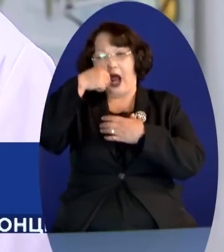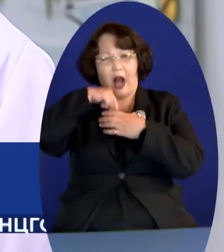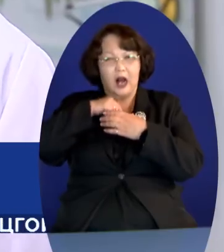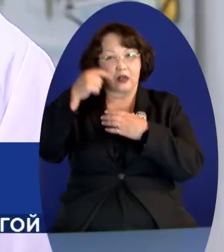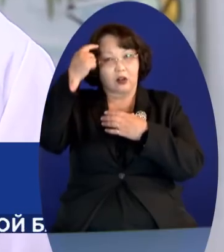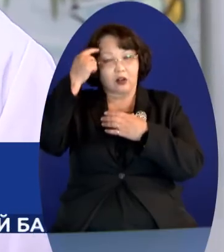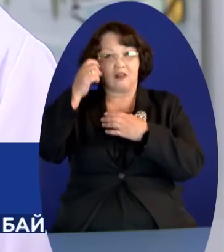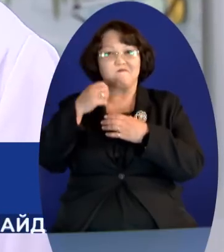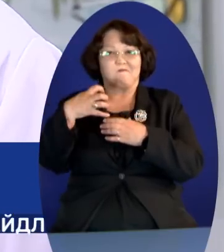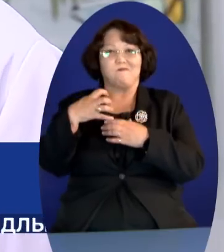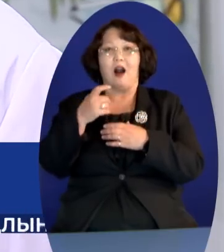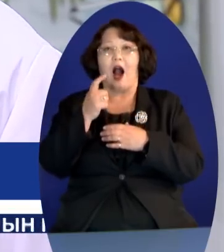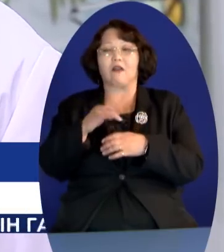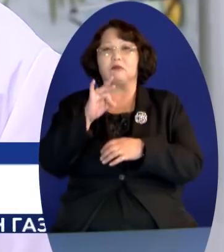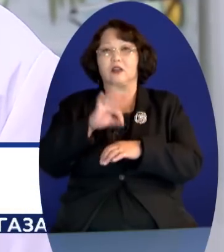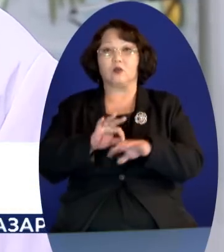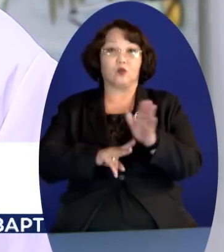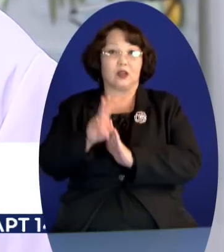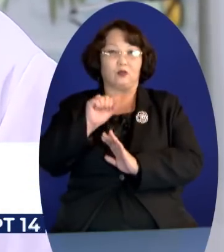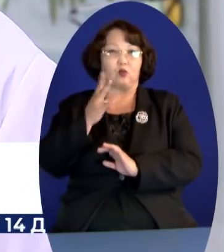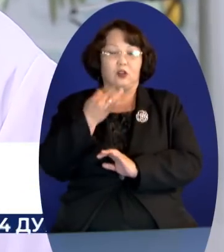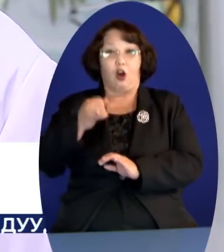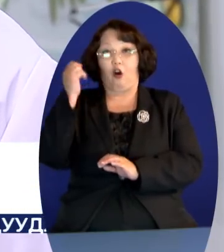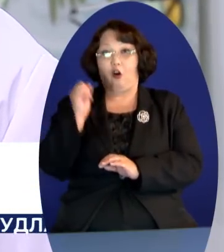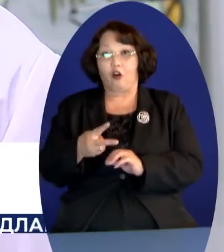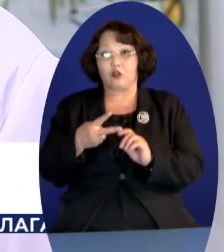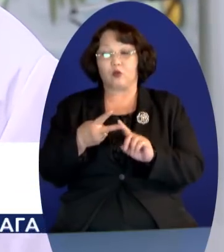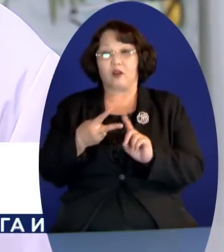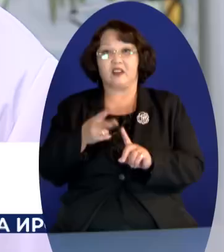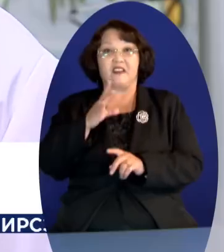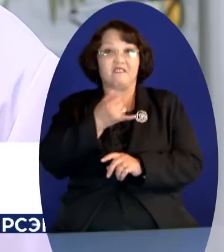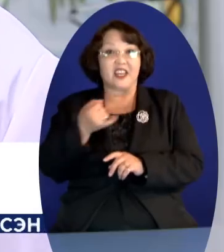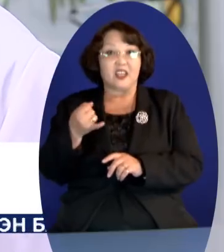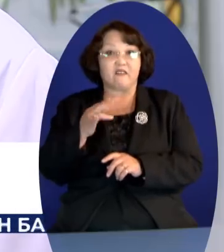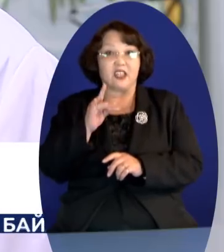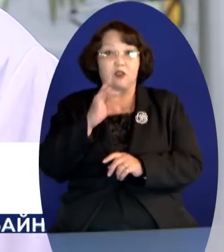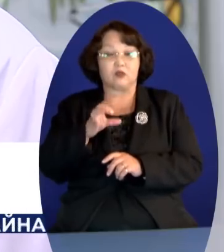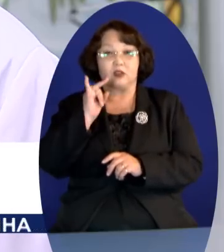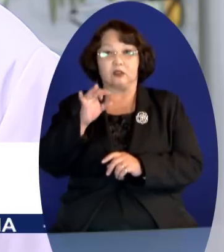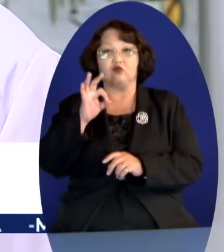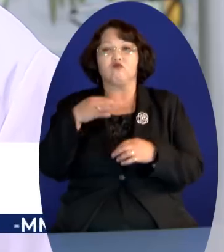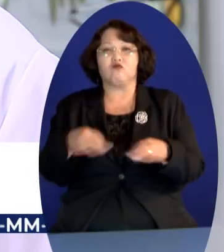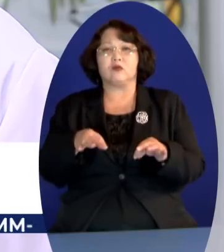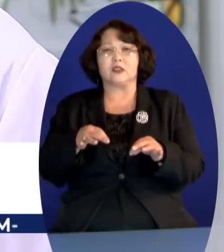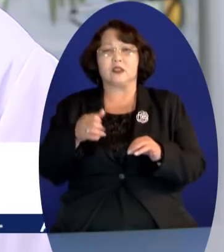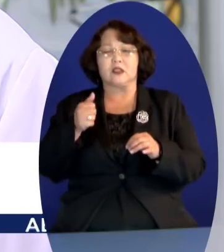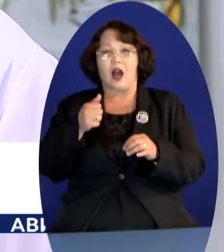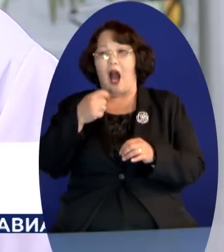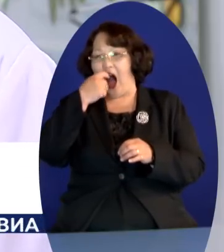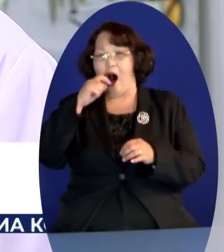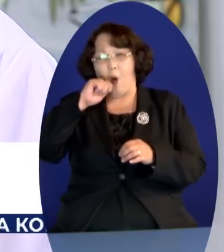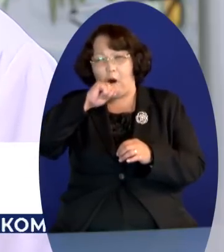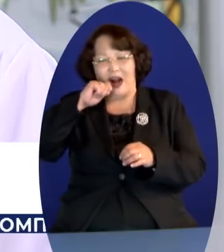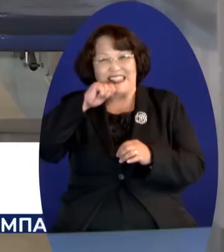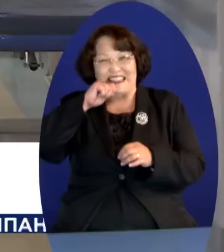За хоёрдугаард гэвэл вирусын шалтгаан бас байгаа учраас тэр ариун цэврийн амны хөндөнд ирүүл ахуйд бол